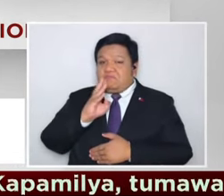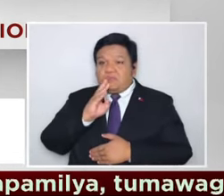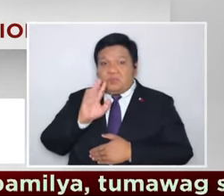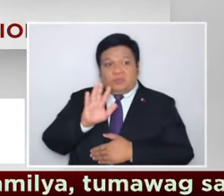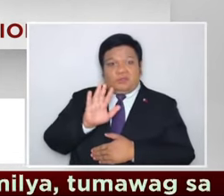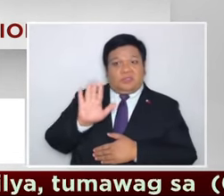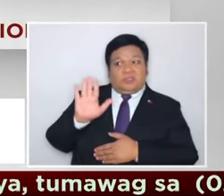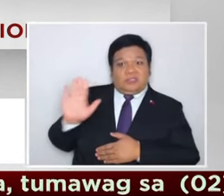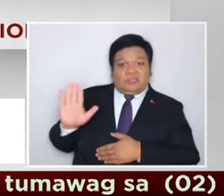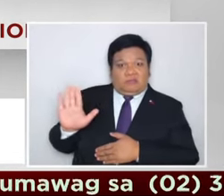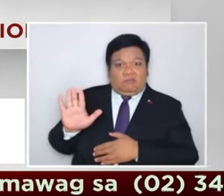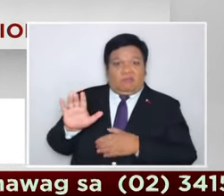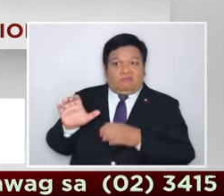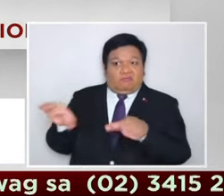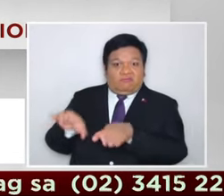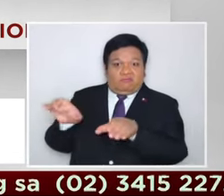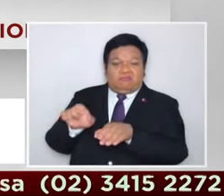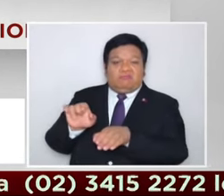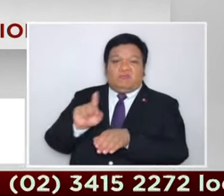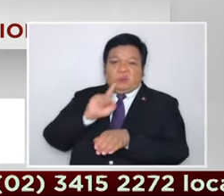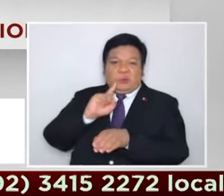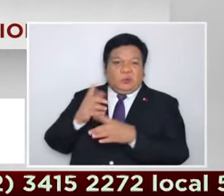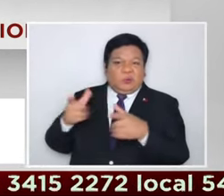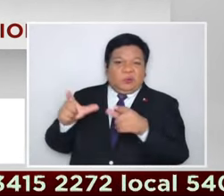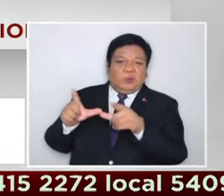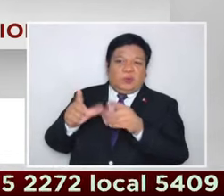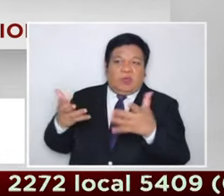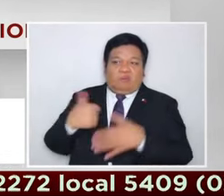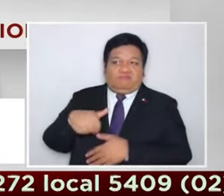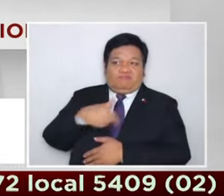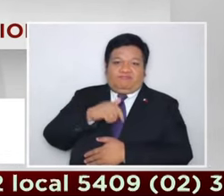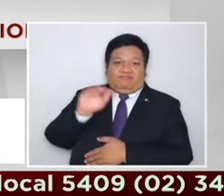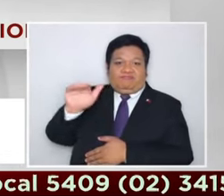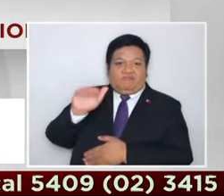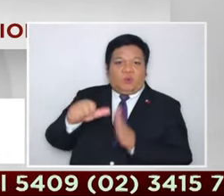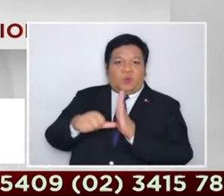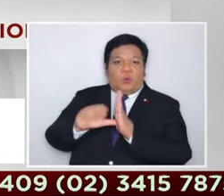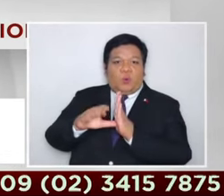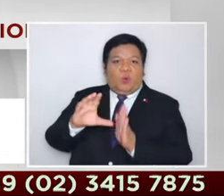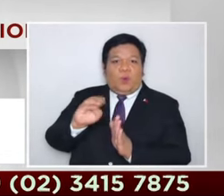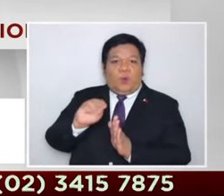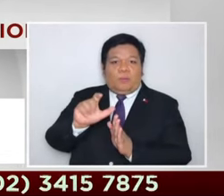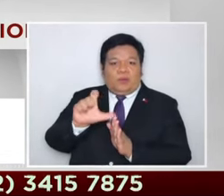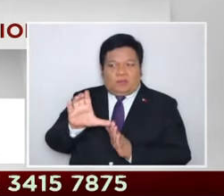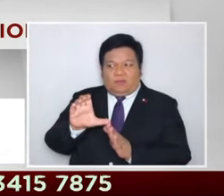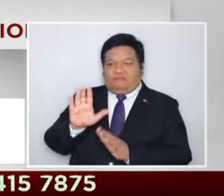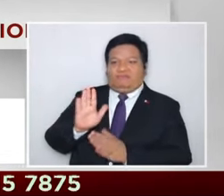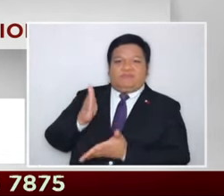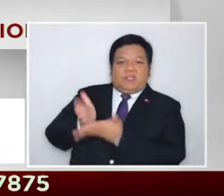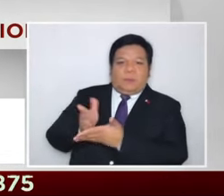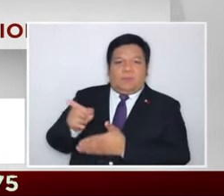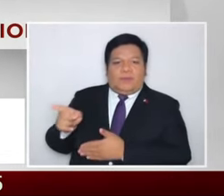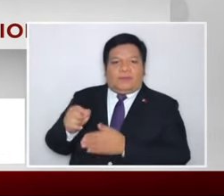COMELEC to refrain them from representing that they are the official